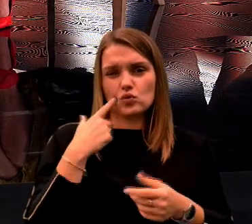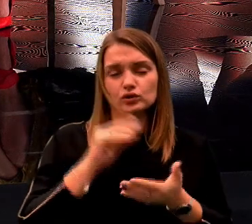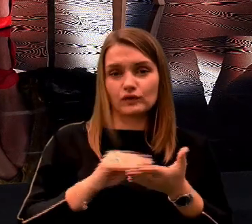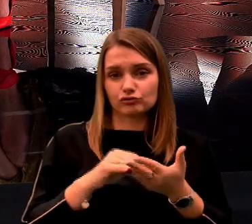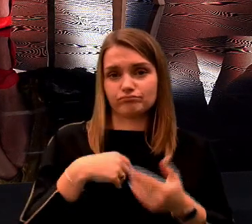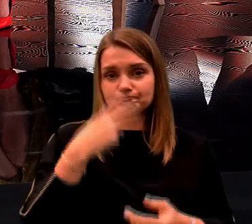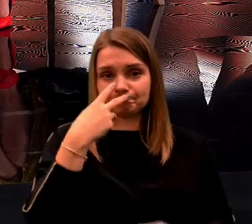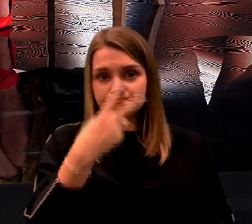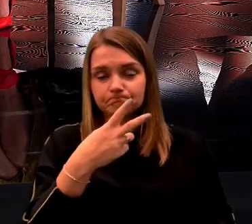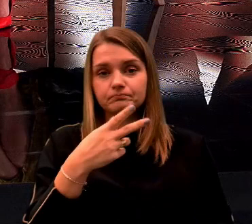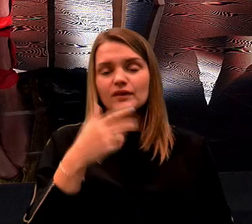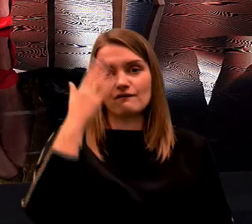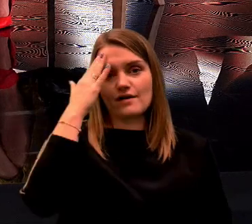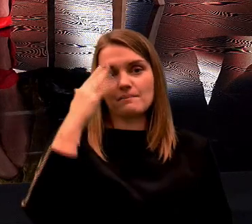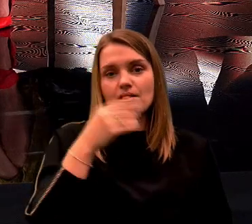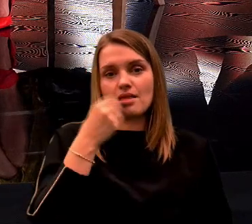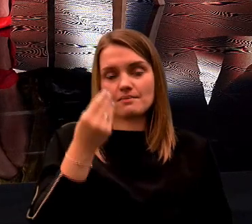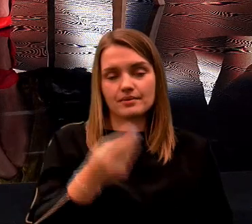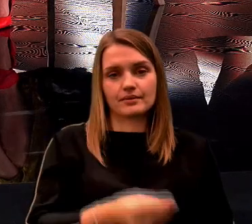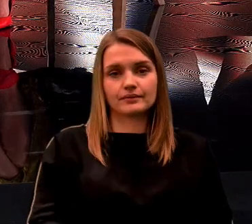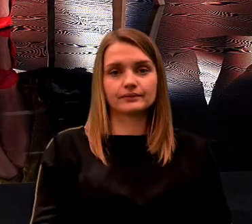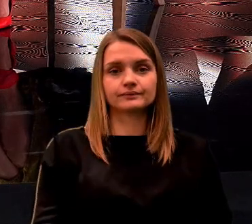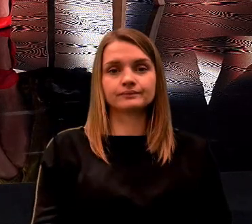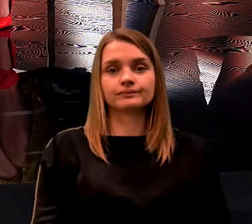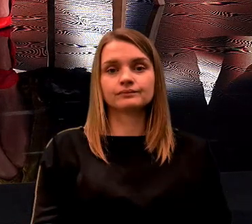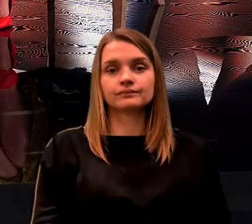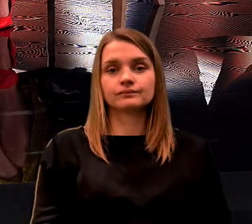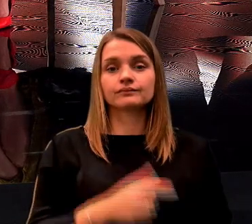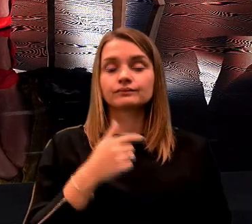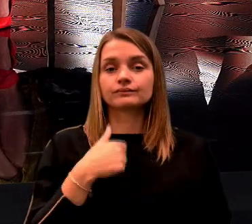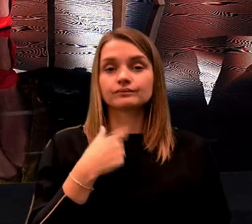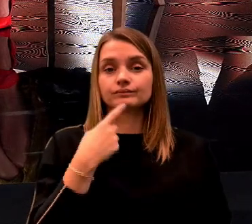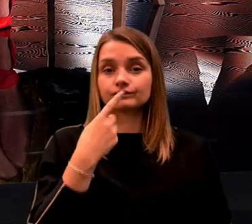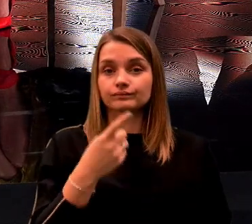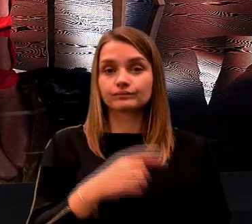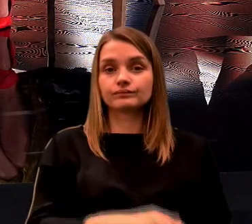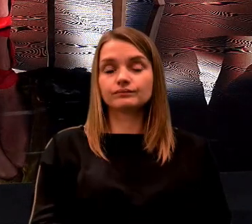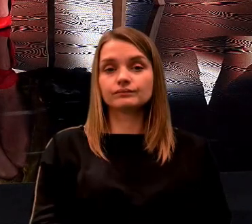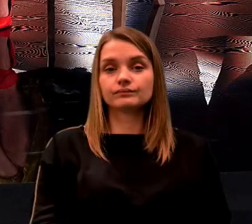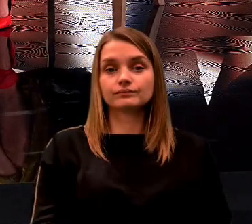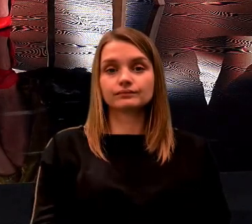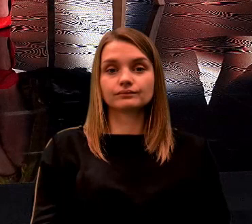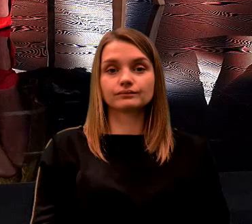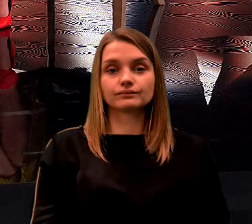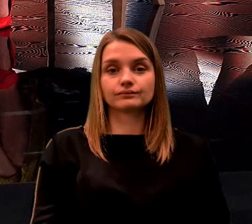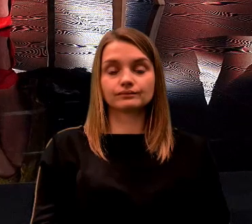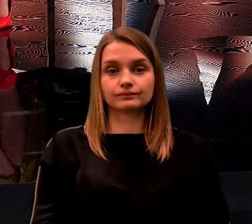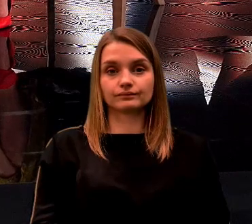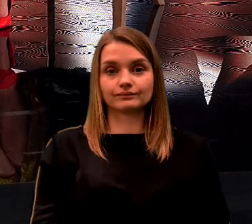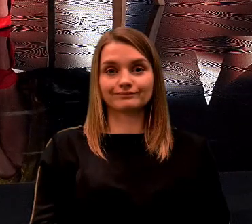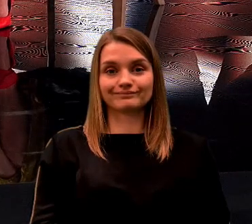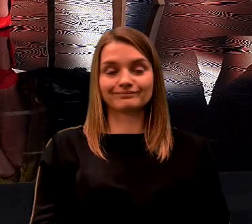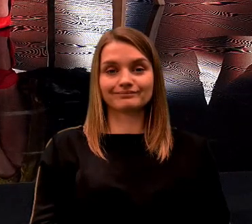współpracy wieloletniej? Ja mogę powiedzieć, co ja robię. Proszę bardzo, ja już zmonopolizowałam, od razu widać